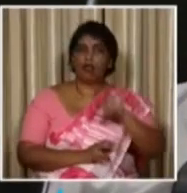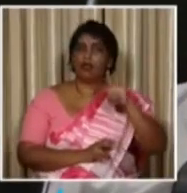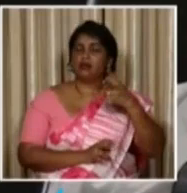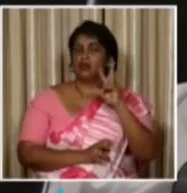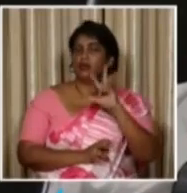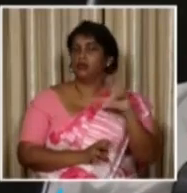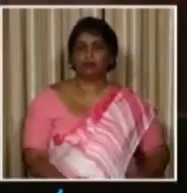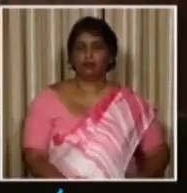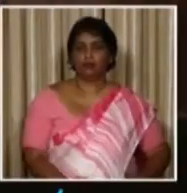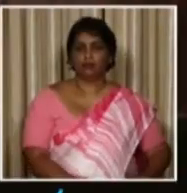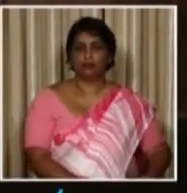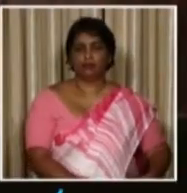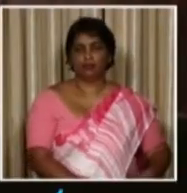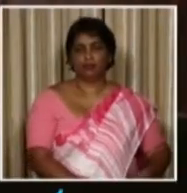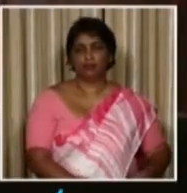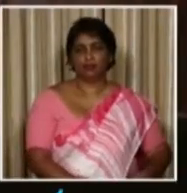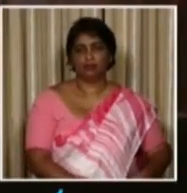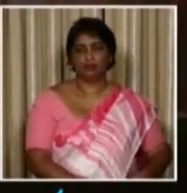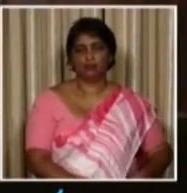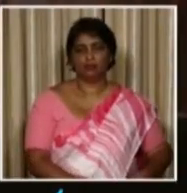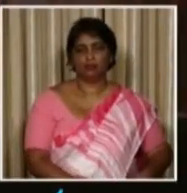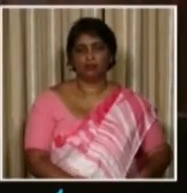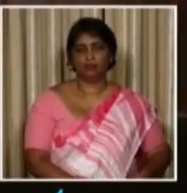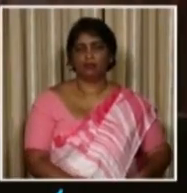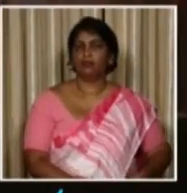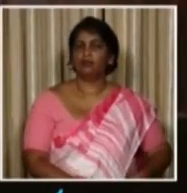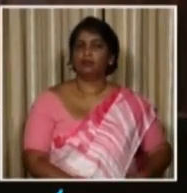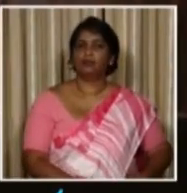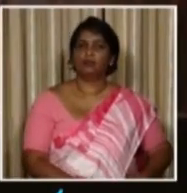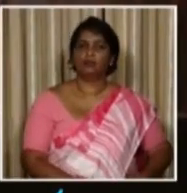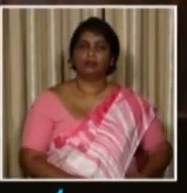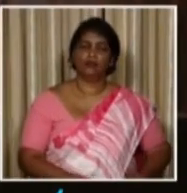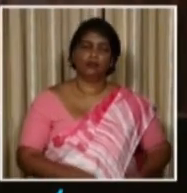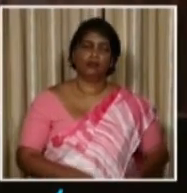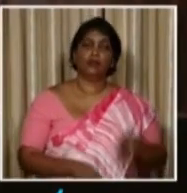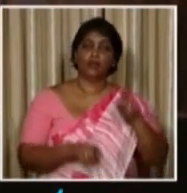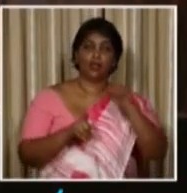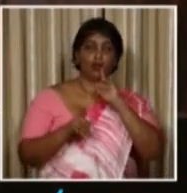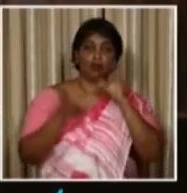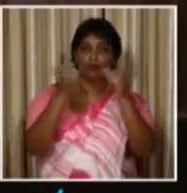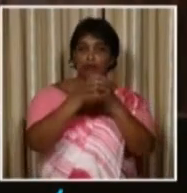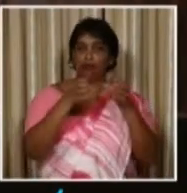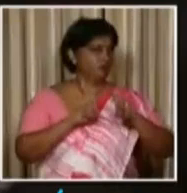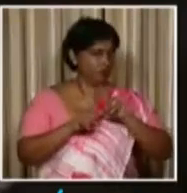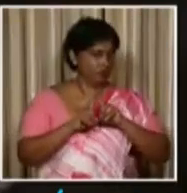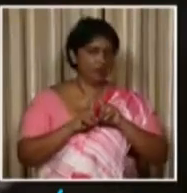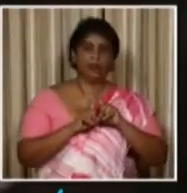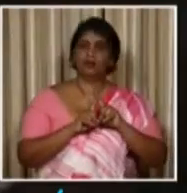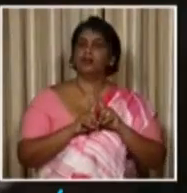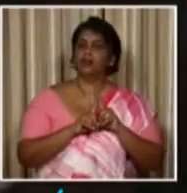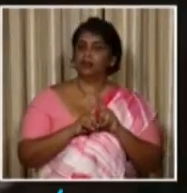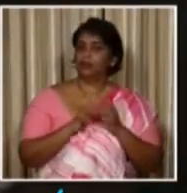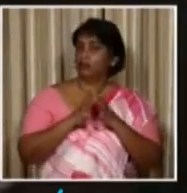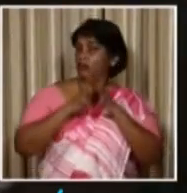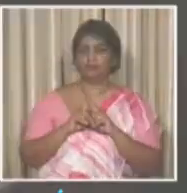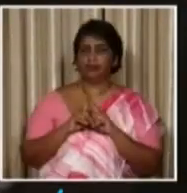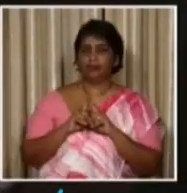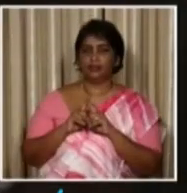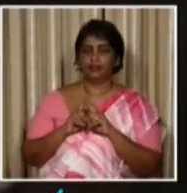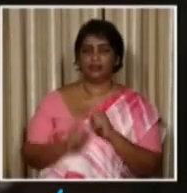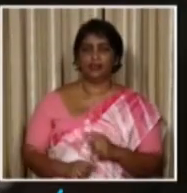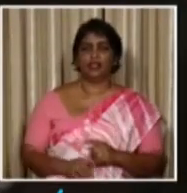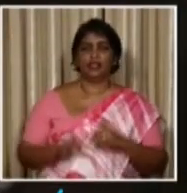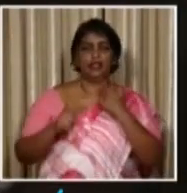42418ක් ගිහිල්ලා තියෙනවා. තමා දැන් ඔබතුමා කිව්වා පාර්ශව කරුවන් රාශියක් එක්ක කතා කරා. කුණුන් ලෙස සාකච්ඡා කරා.